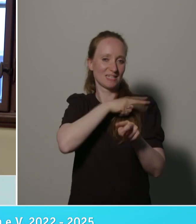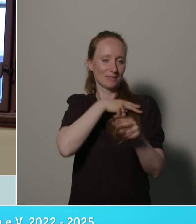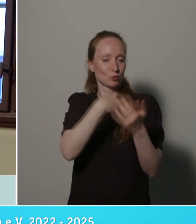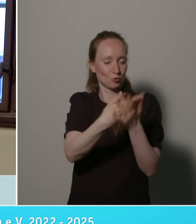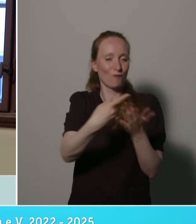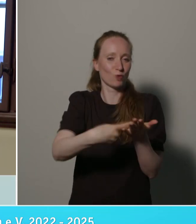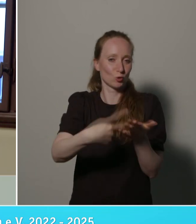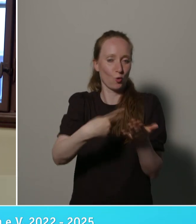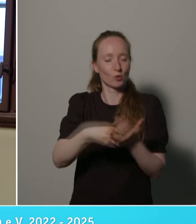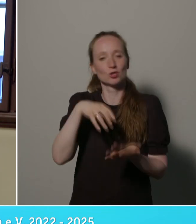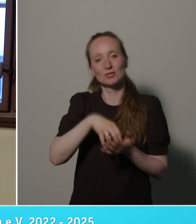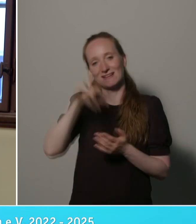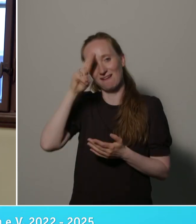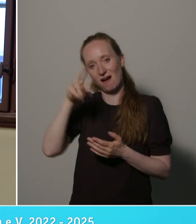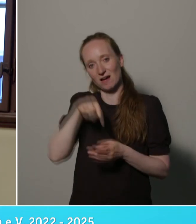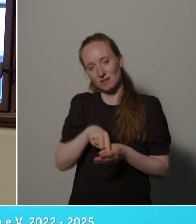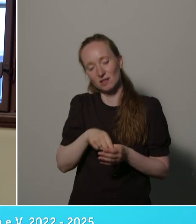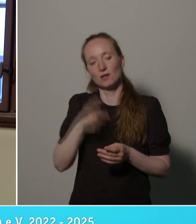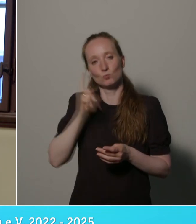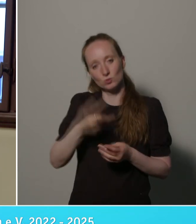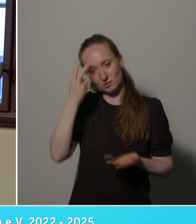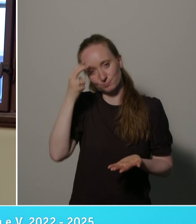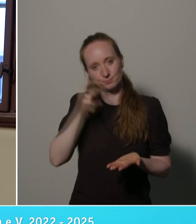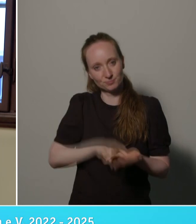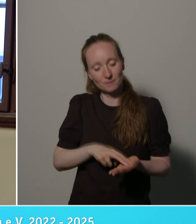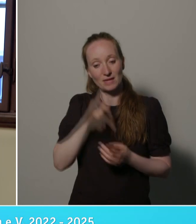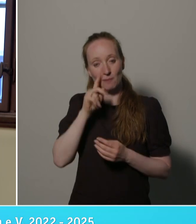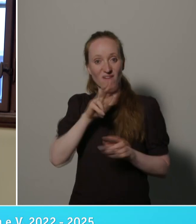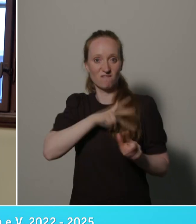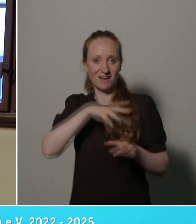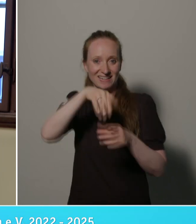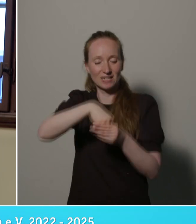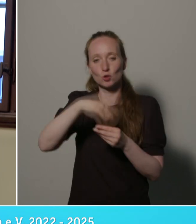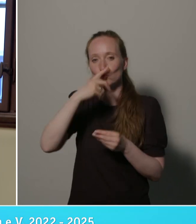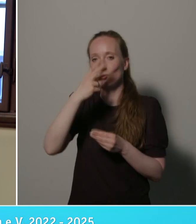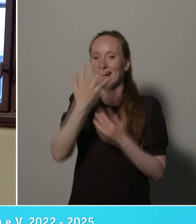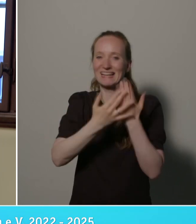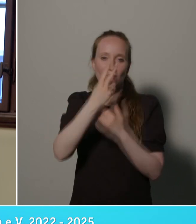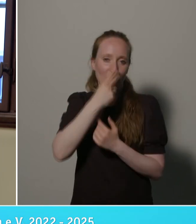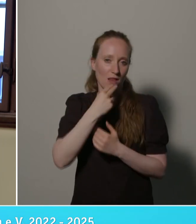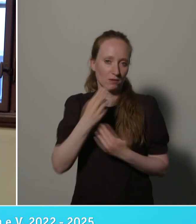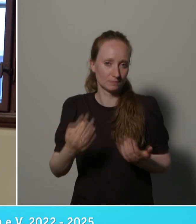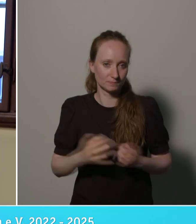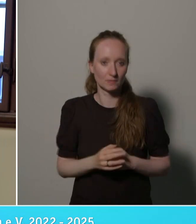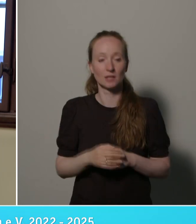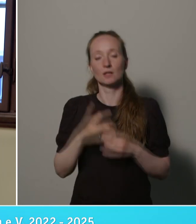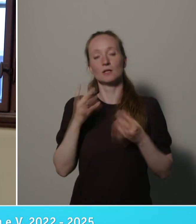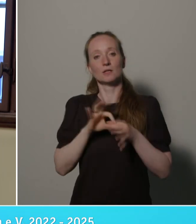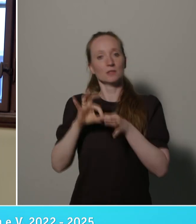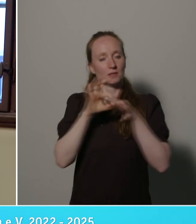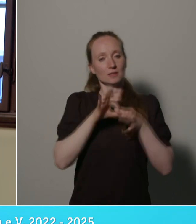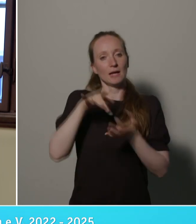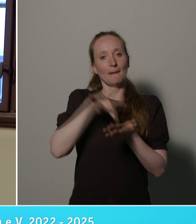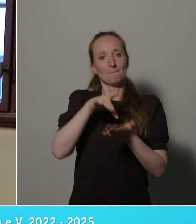wird, sozusagen als rechtlich bindende Rahmenbedingungen dafür. Es handelt sich hierbei um den Mittendrin e.V. Der